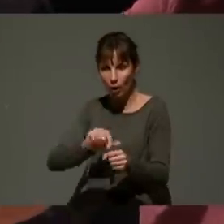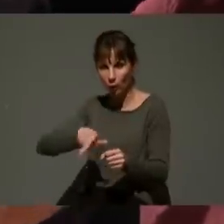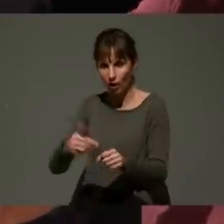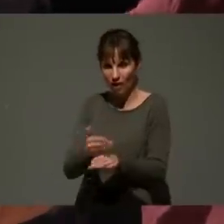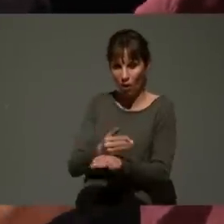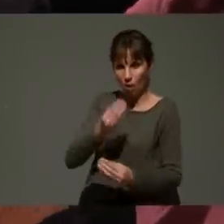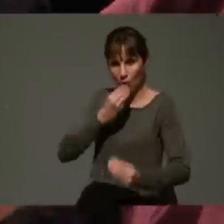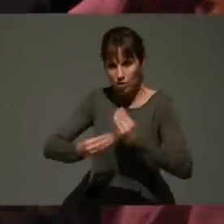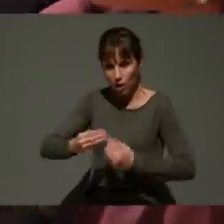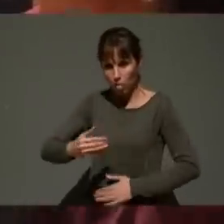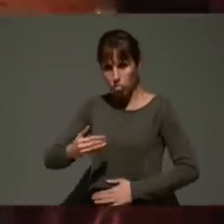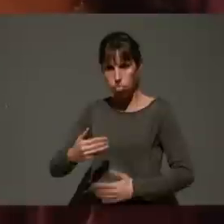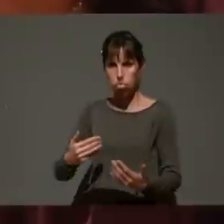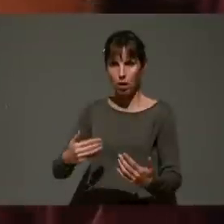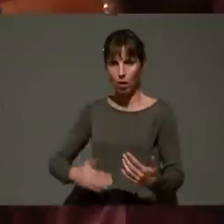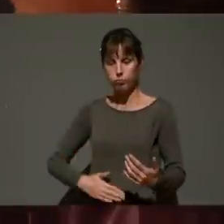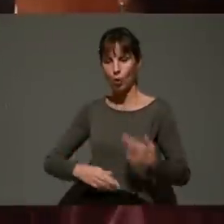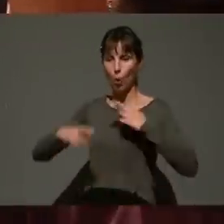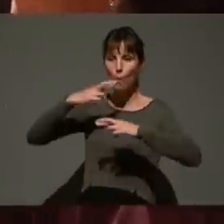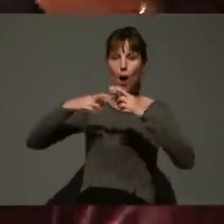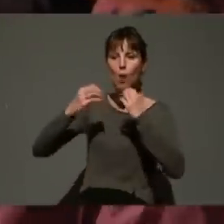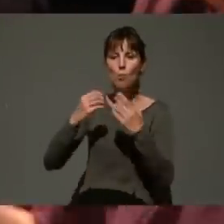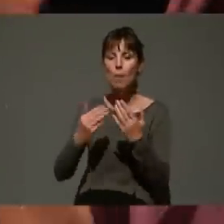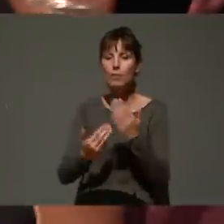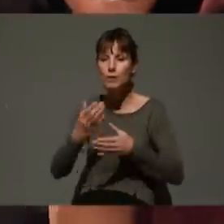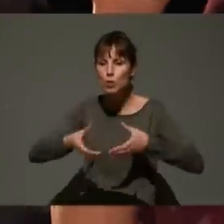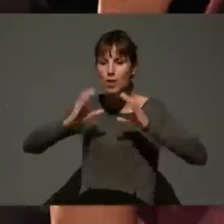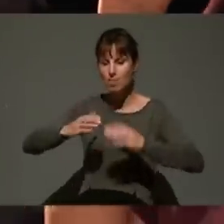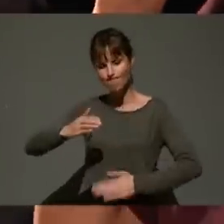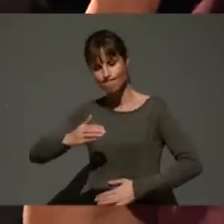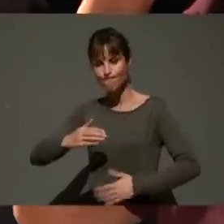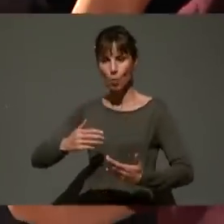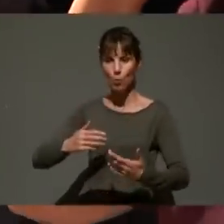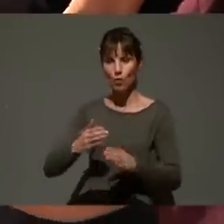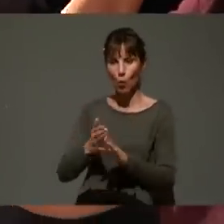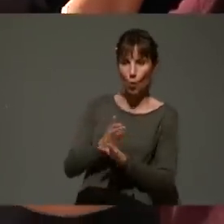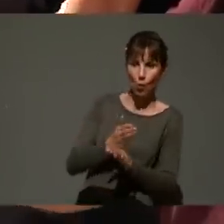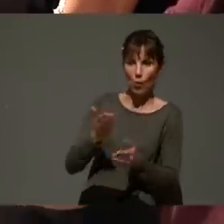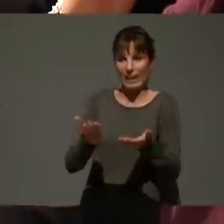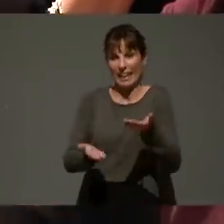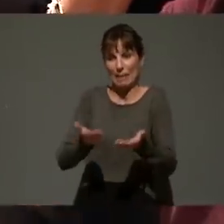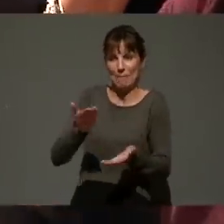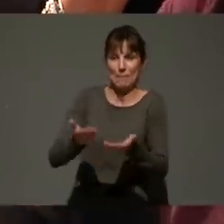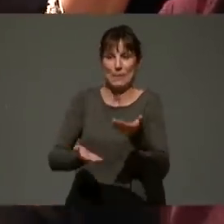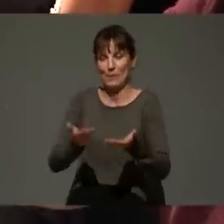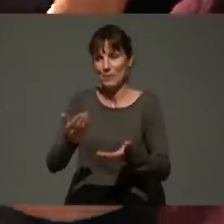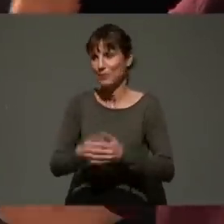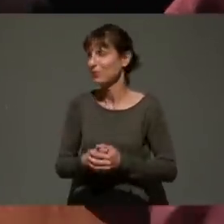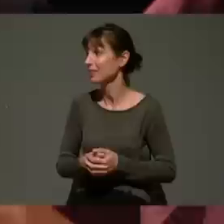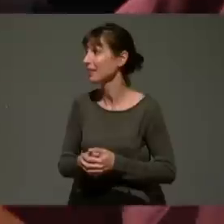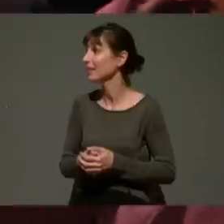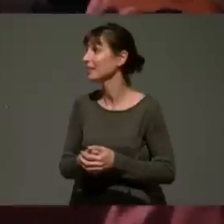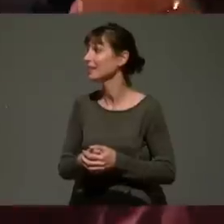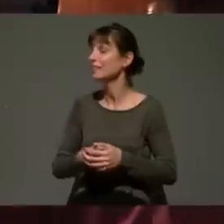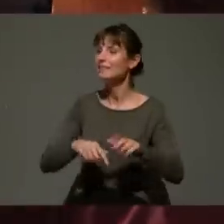qui suivent un repas ou même un déjeuner copieux. Donc il faut arriver à trouver un équilibre. D'accord ? Alors,